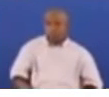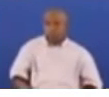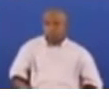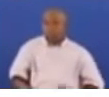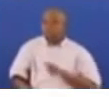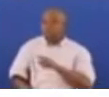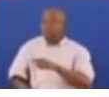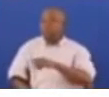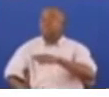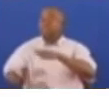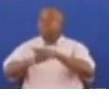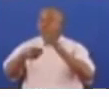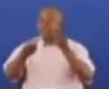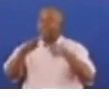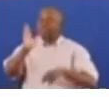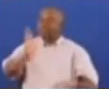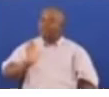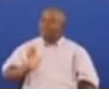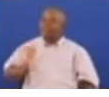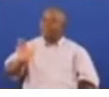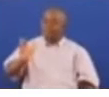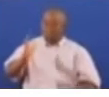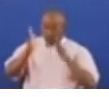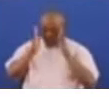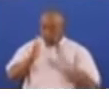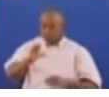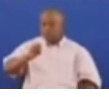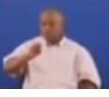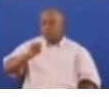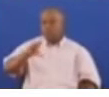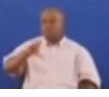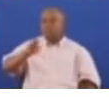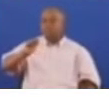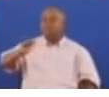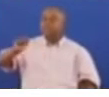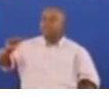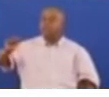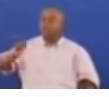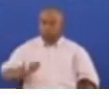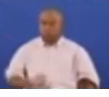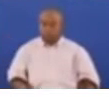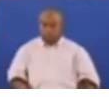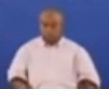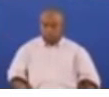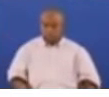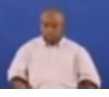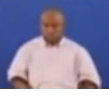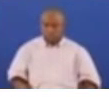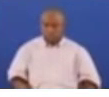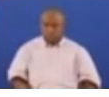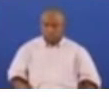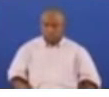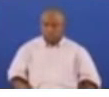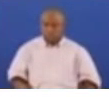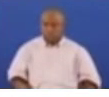mkono adhabu aliyopewa, lakini ninafikiri kuna kuna